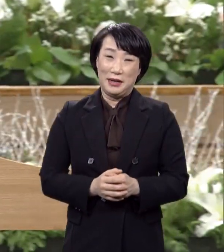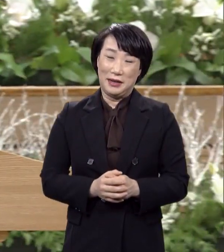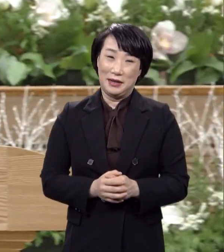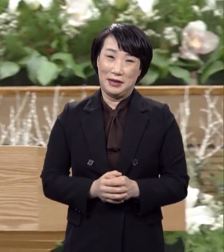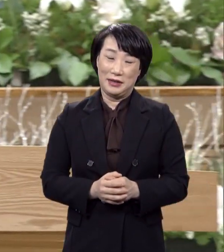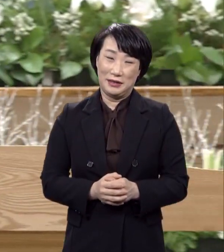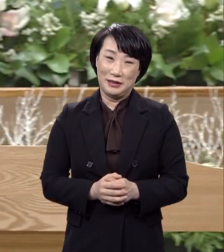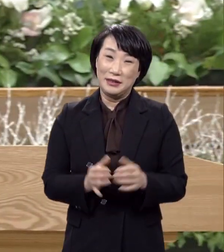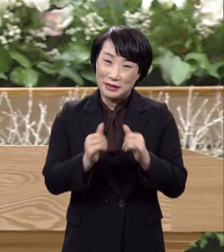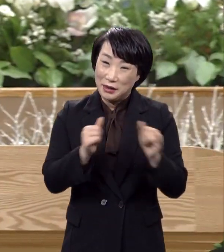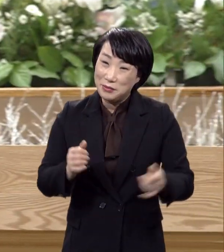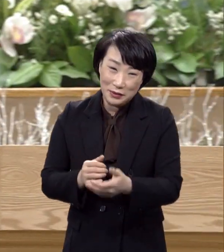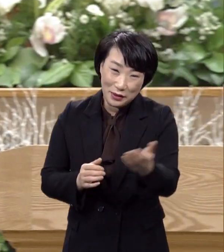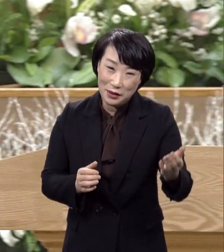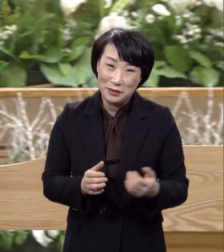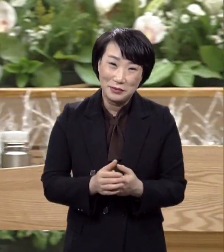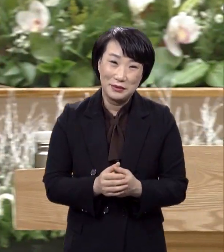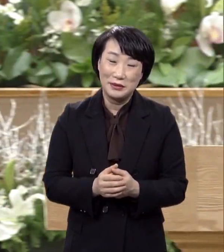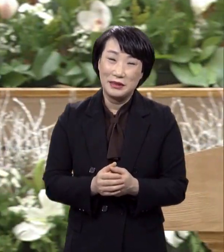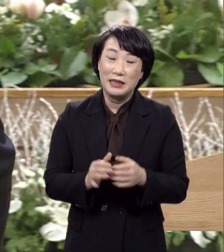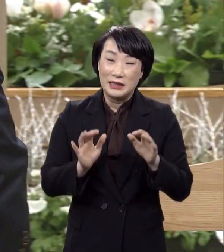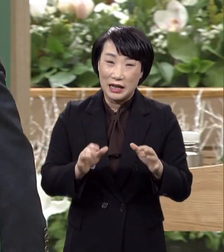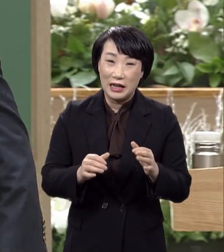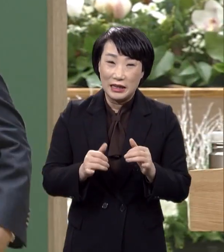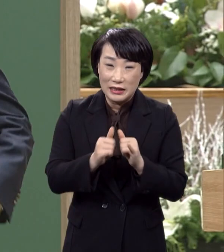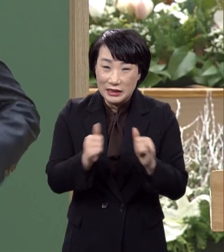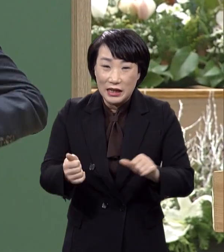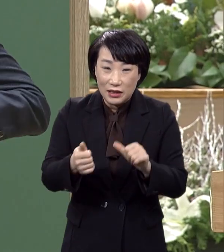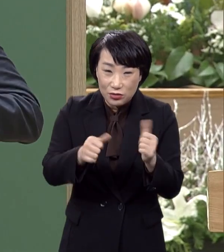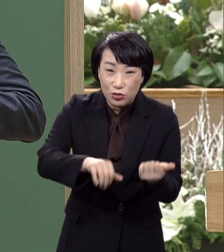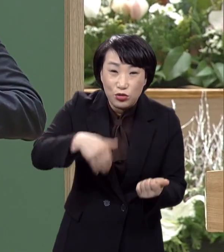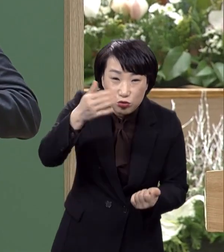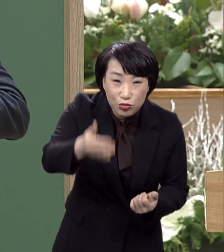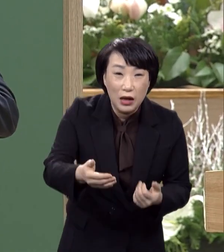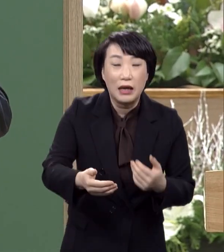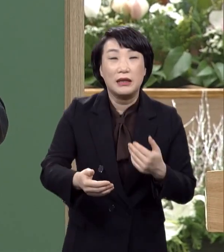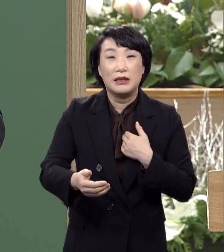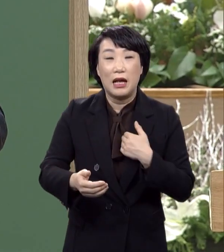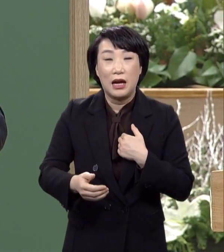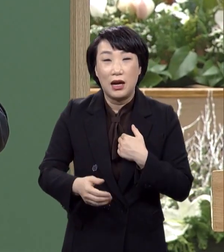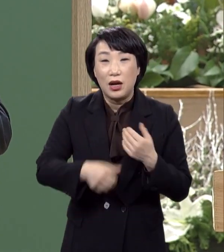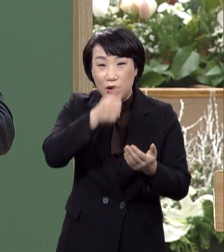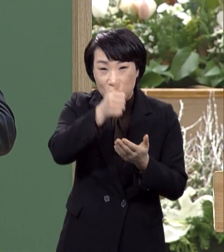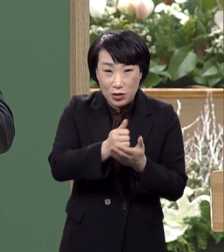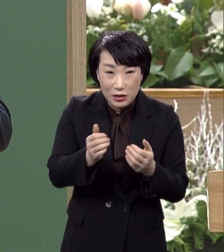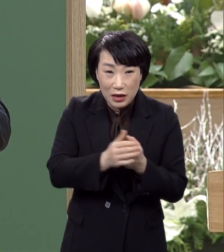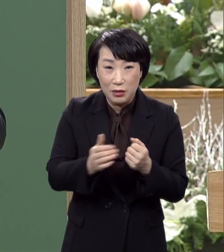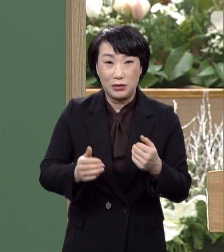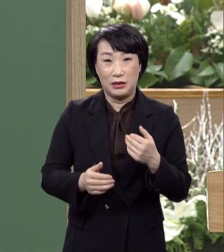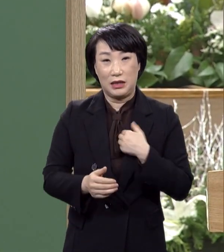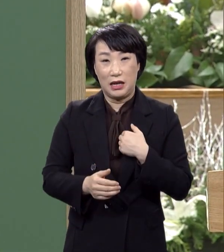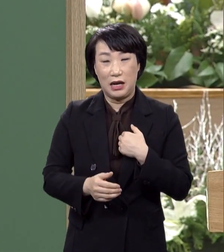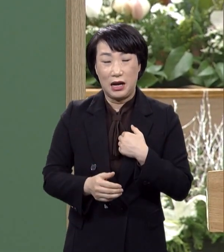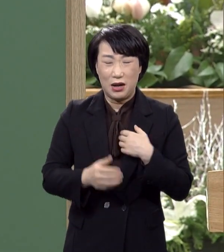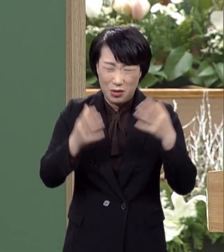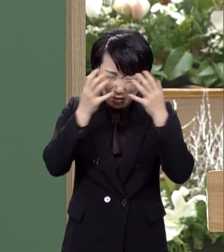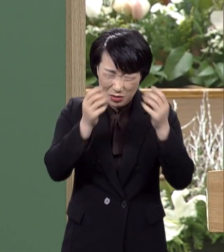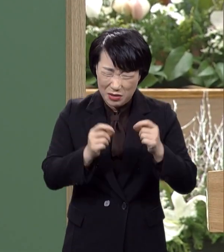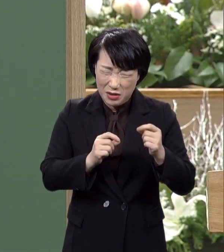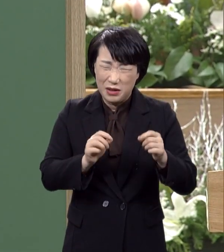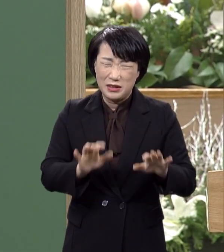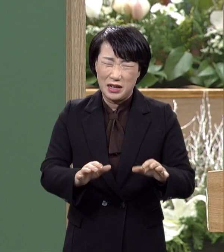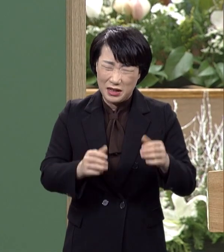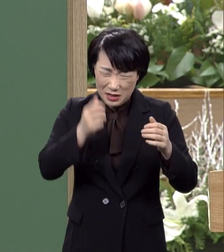얼마나 사람들이 인생이 끝난 다음에 내 죄로 말미암아 당할